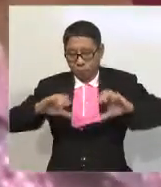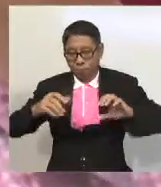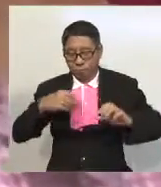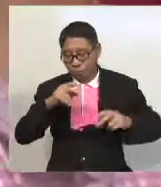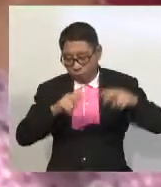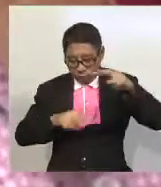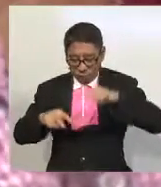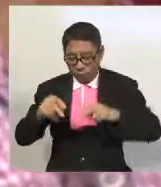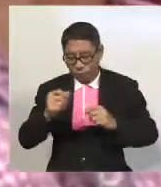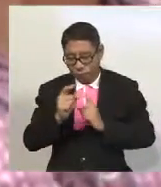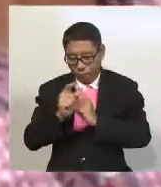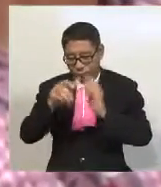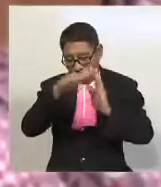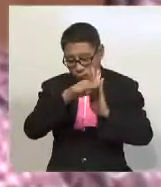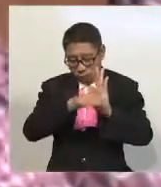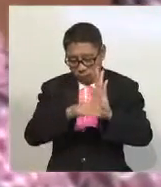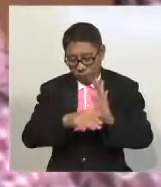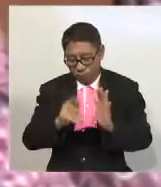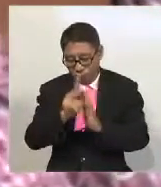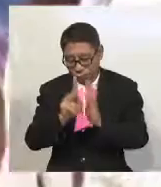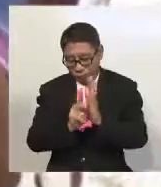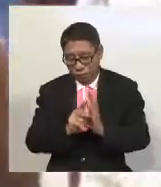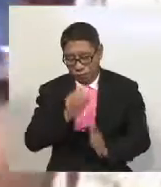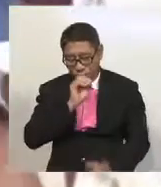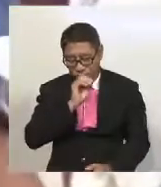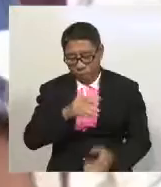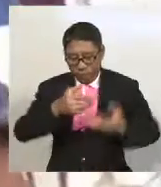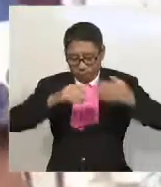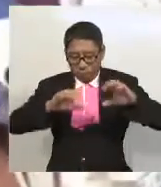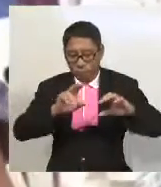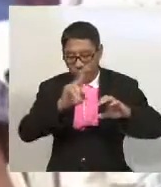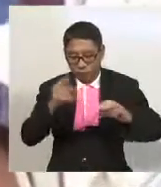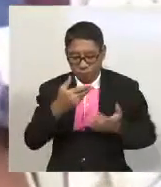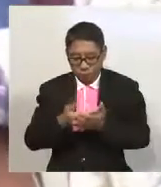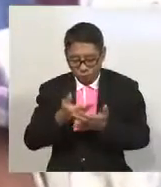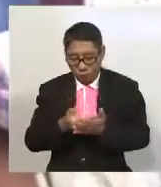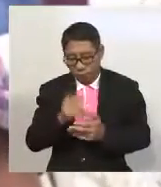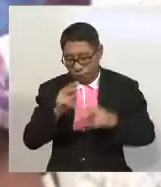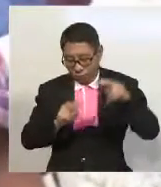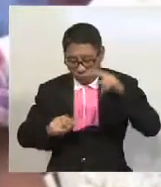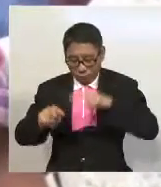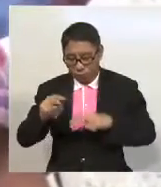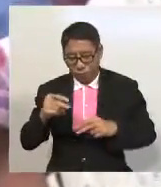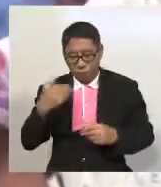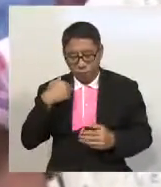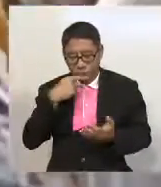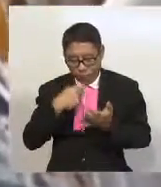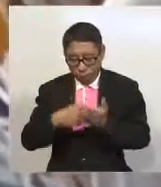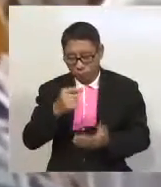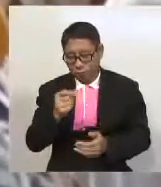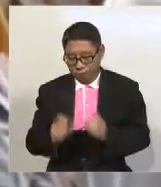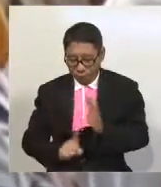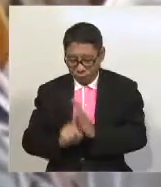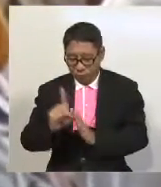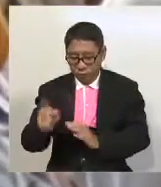จะดูแลตามขั้นตอนกติกาแล้วก็ยืนยันด้วยนะคะว่ารัฐบาลจะใช้เม็ดเงินในการดูแลให้เกิดประโยชน์สูง